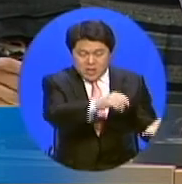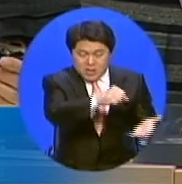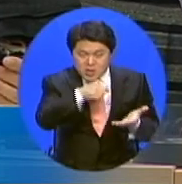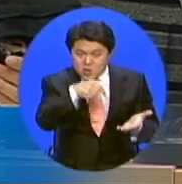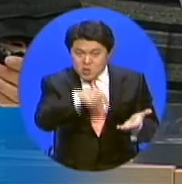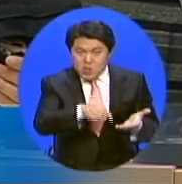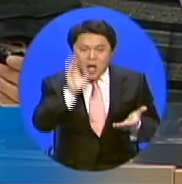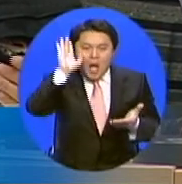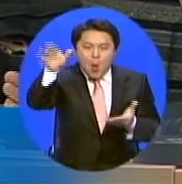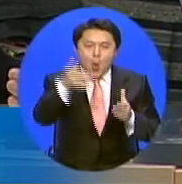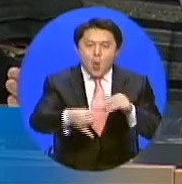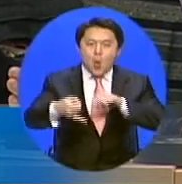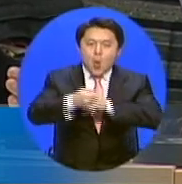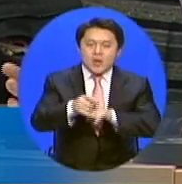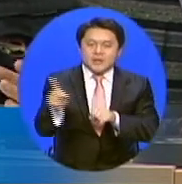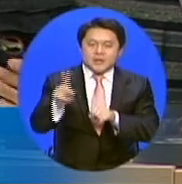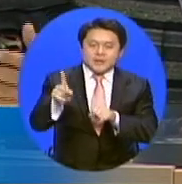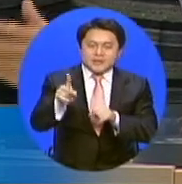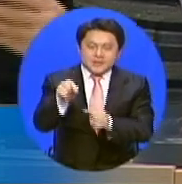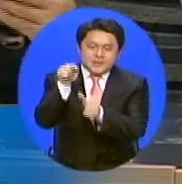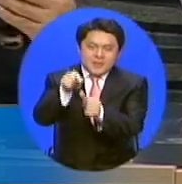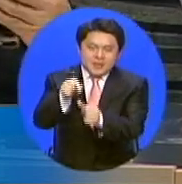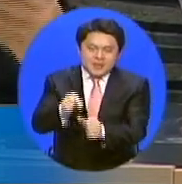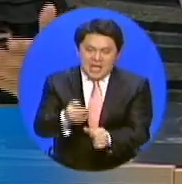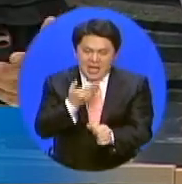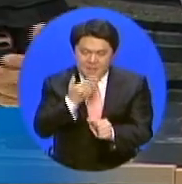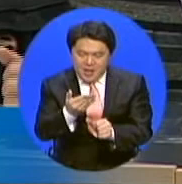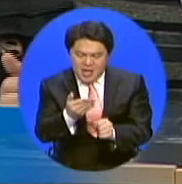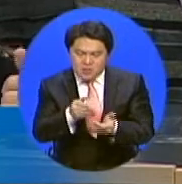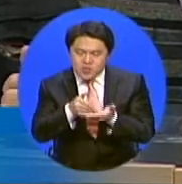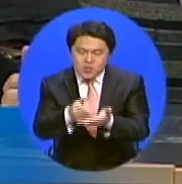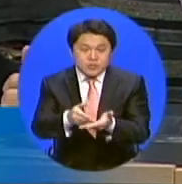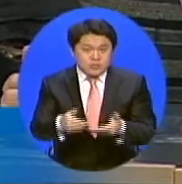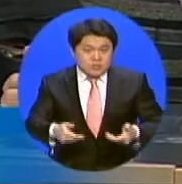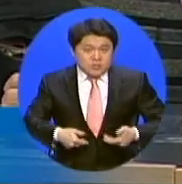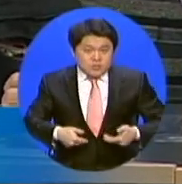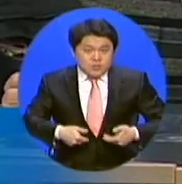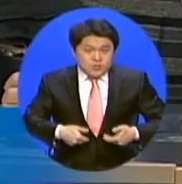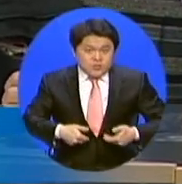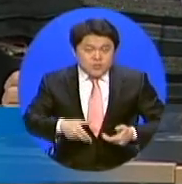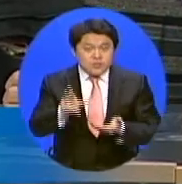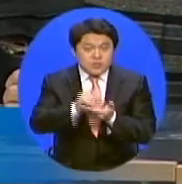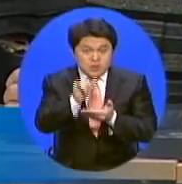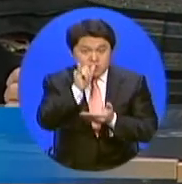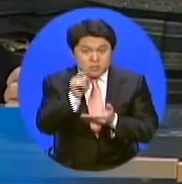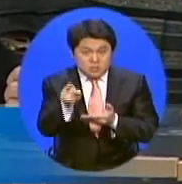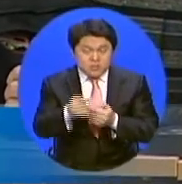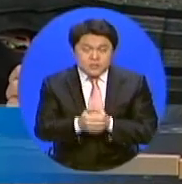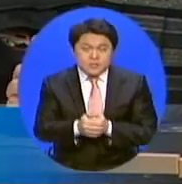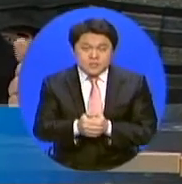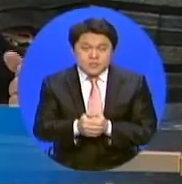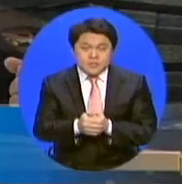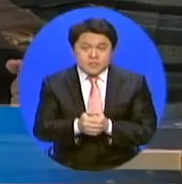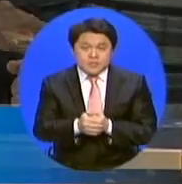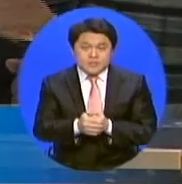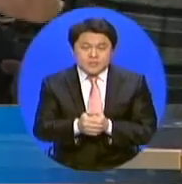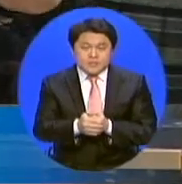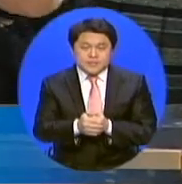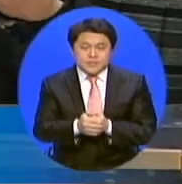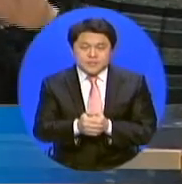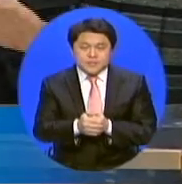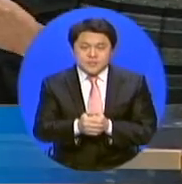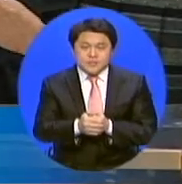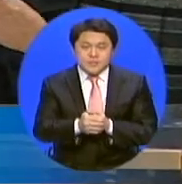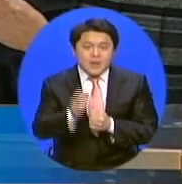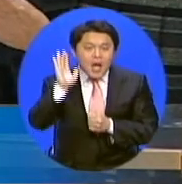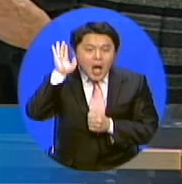어떤 공약을 가장 핵심적으로 강제할 것이냐라고 하는 문제가 있을 건데 이런